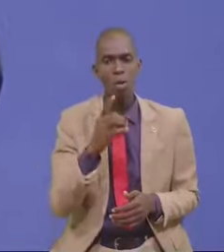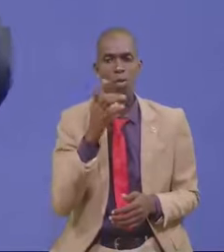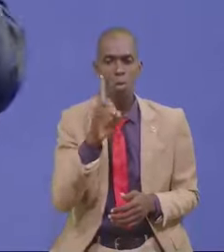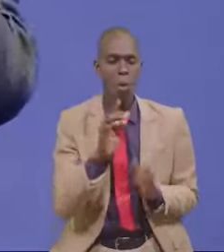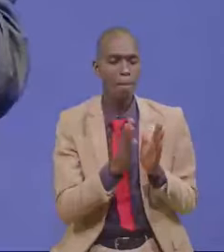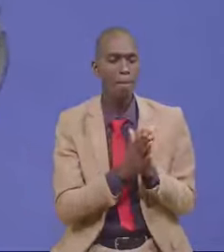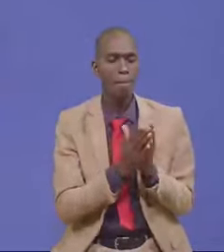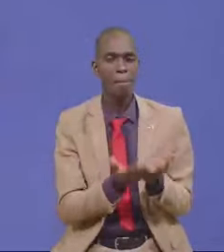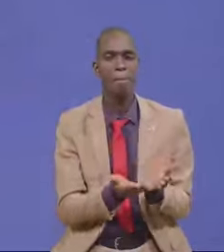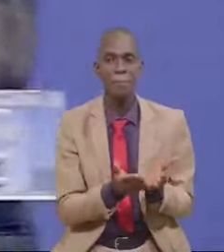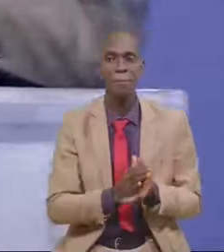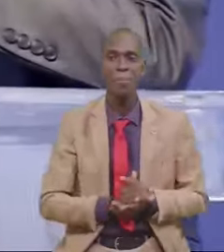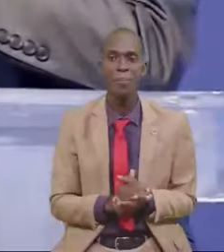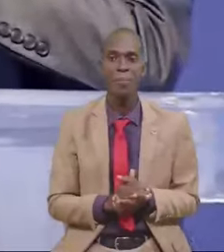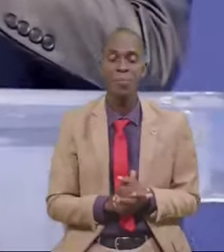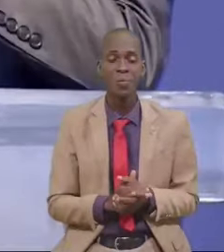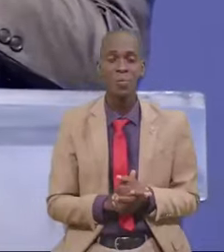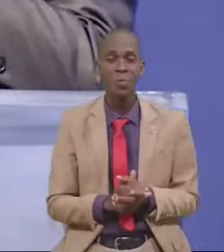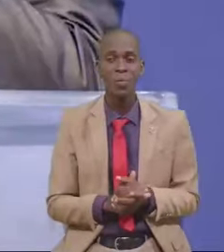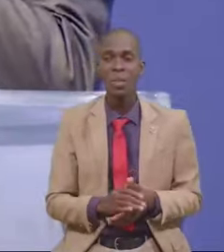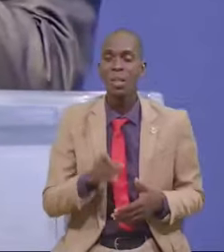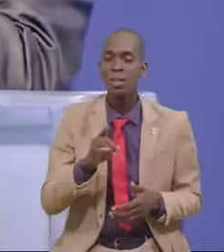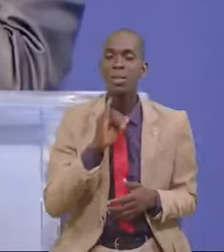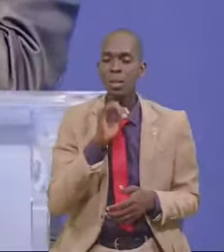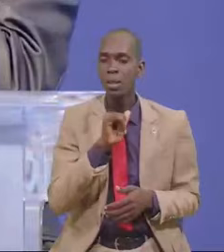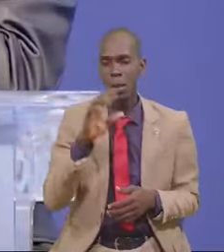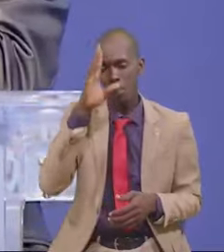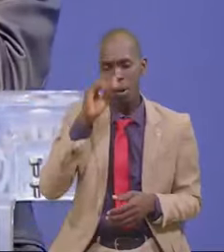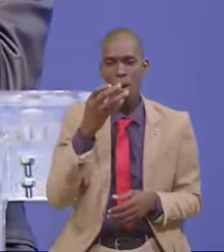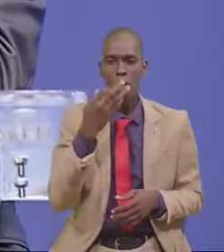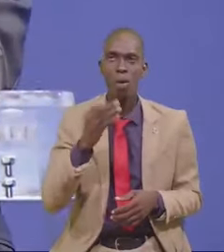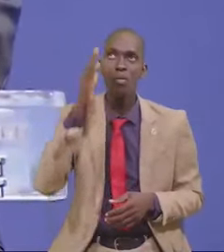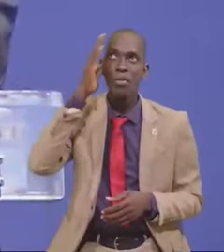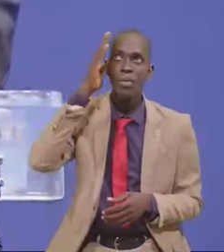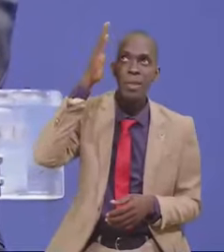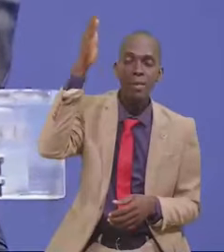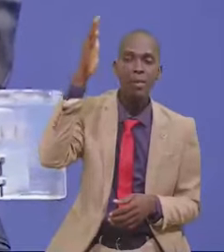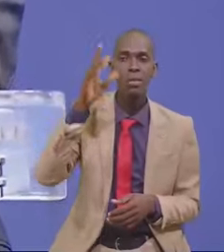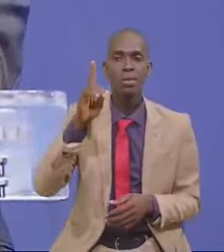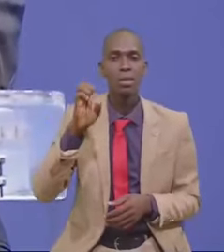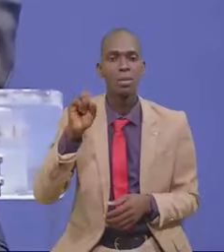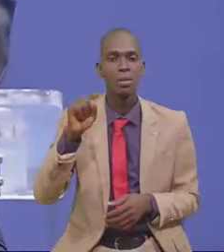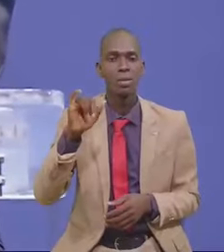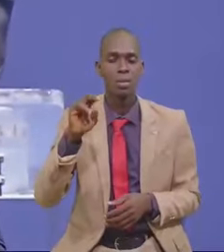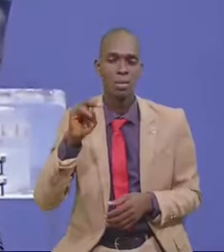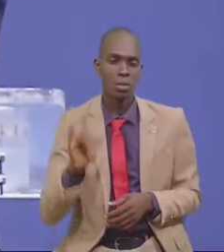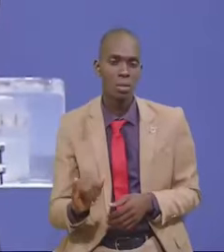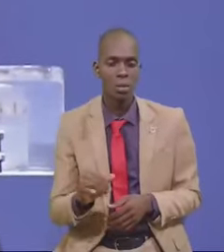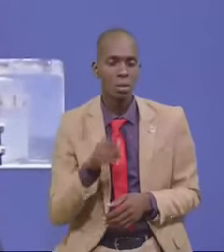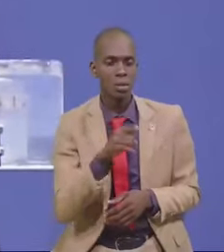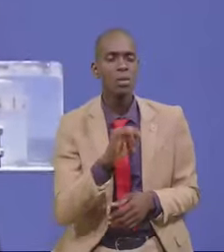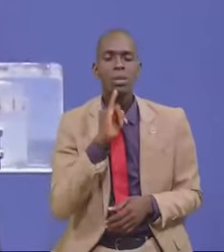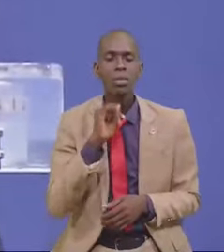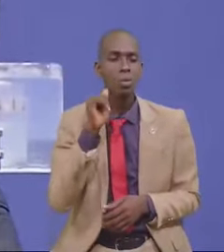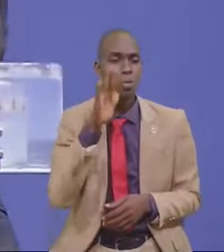C'est un homme de destinée. Elle est une fille de destinée.